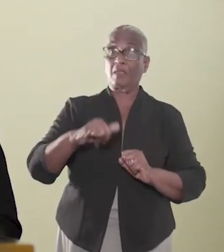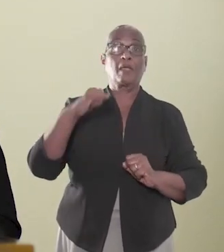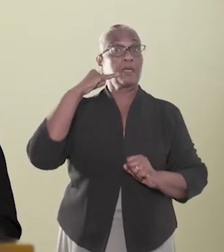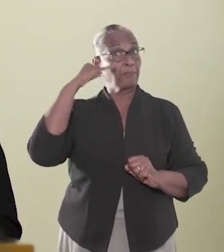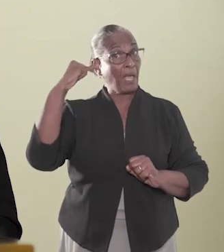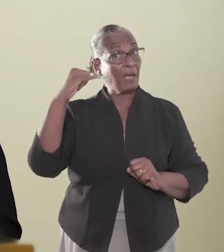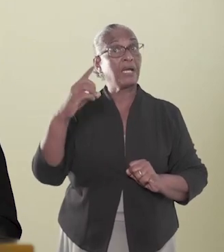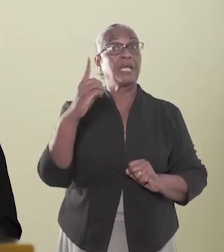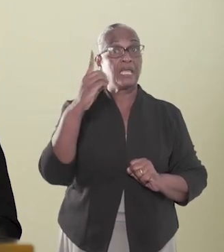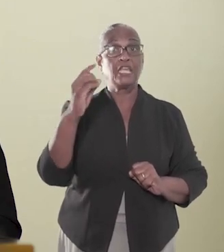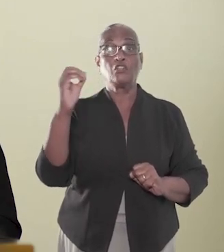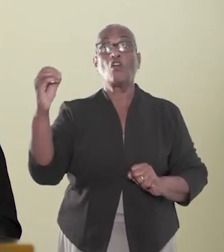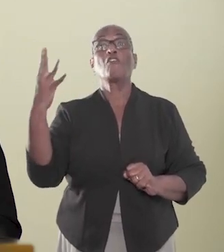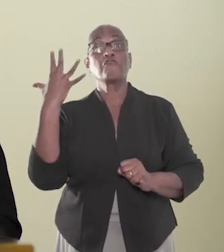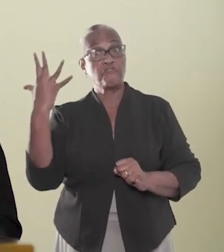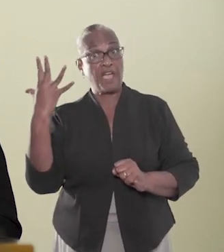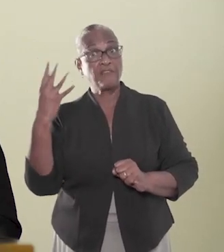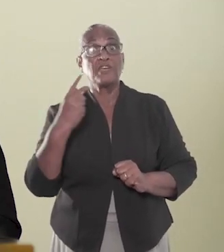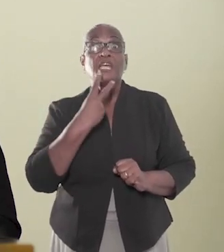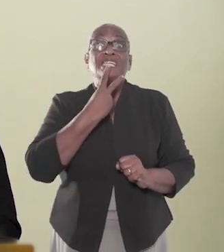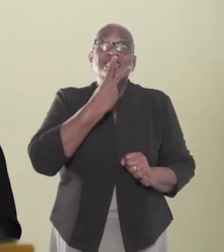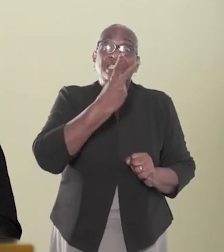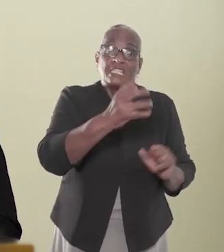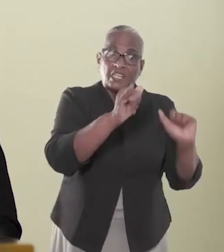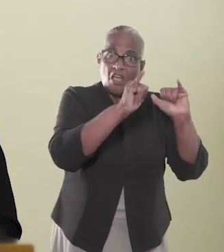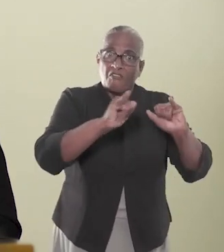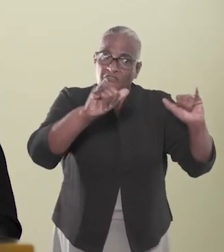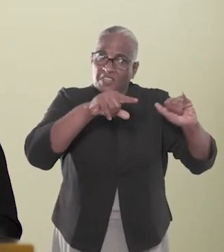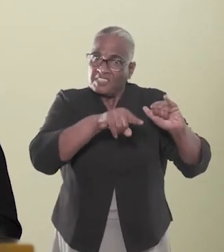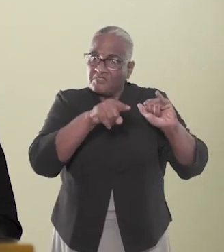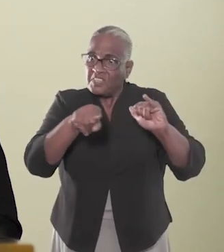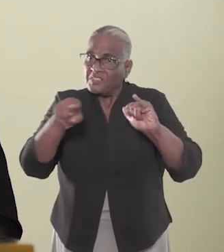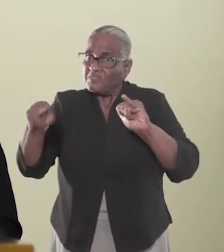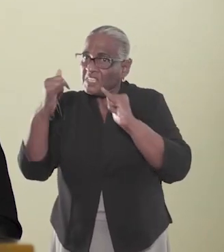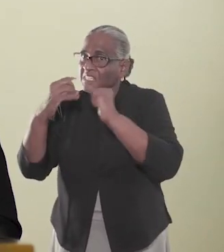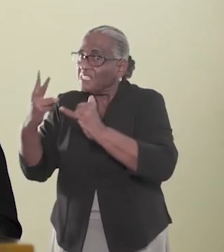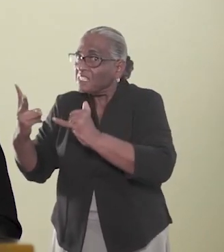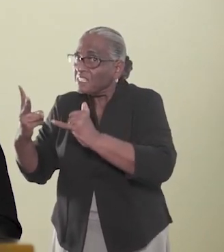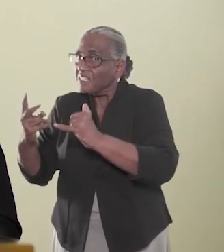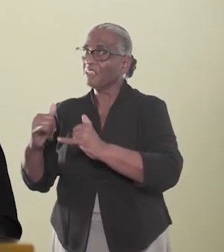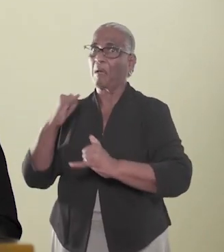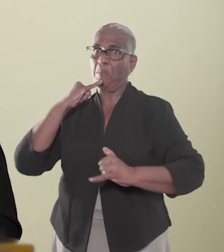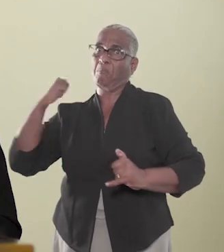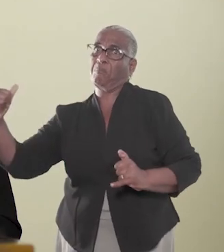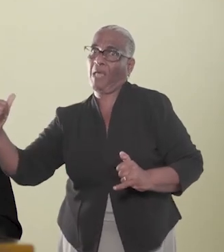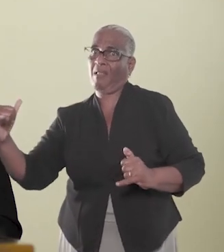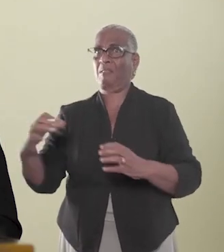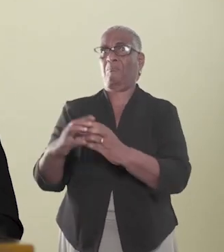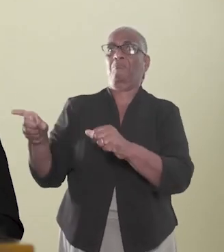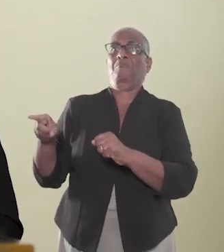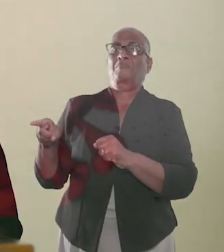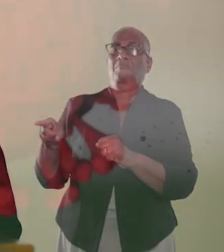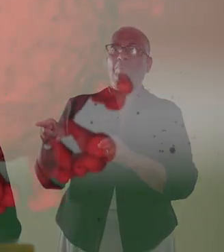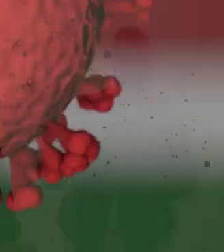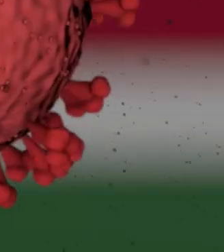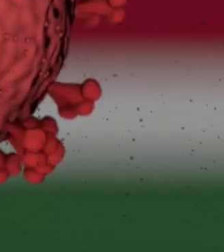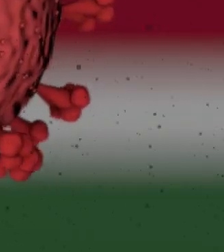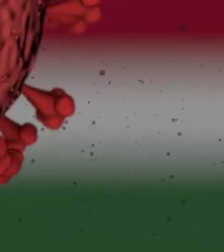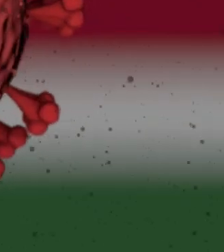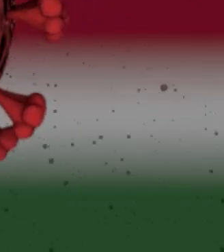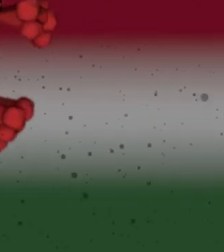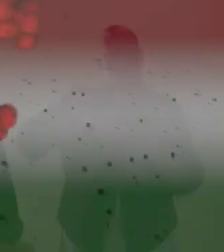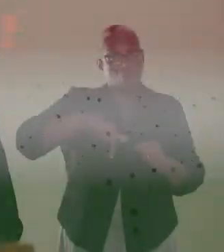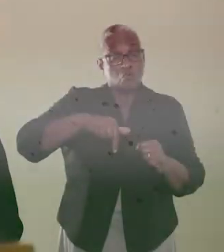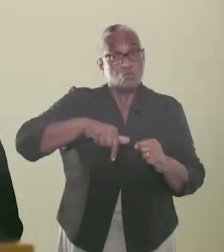van de kliklijn 105 om eventuele illegale feestjes te rapporteren aan de daartoe bevoegde autoriteiten.